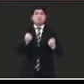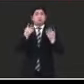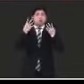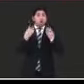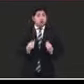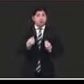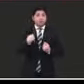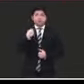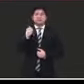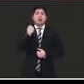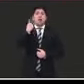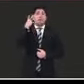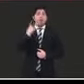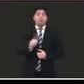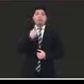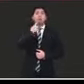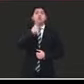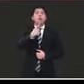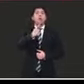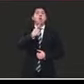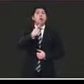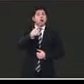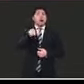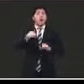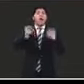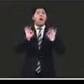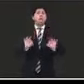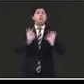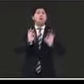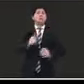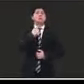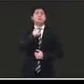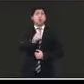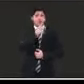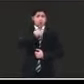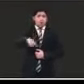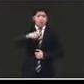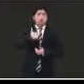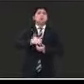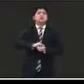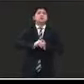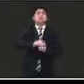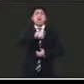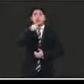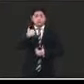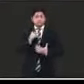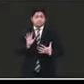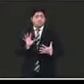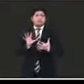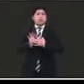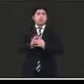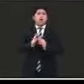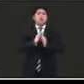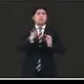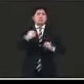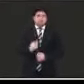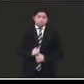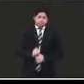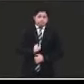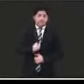diri olalım deyişi bizim sıkça dile getirdiğimiz ve samimiyetle bağlı olduğumuz bir